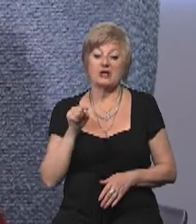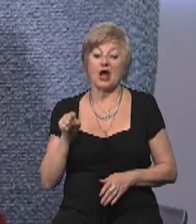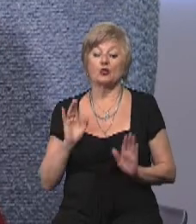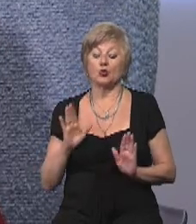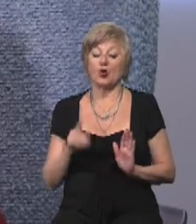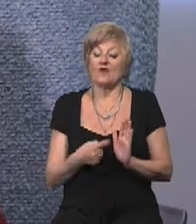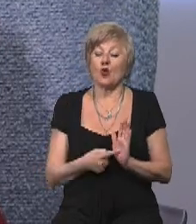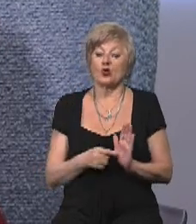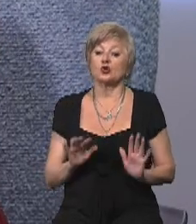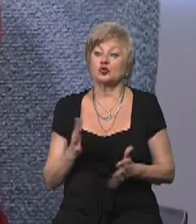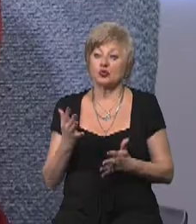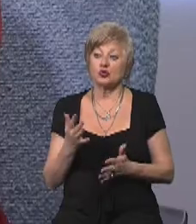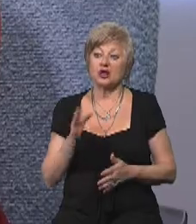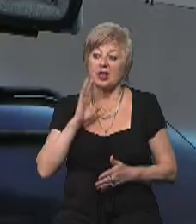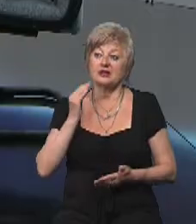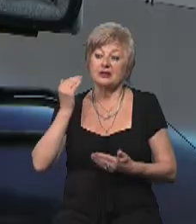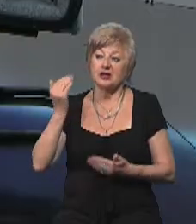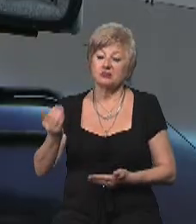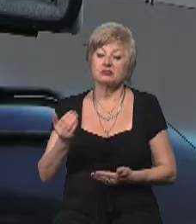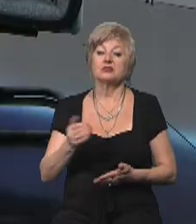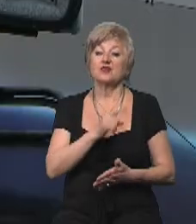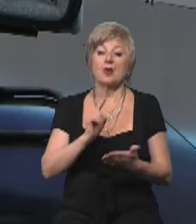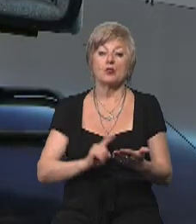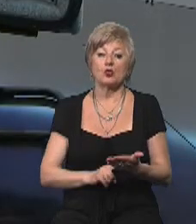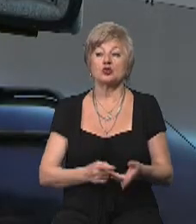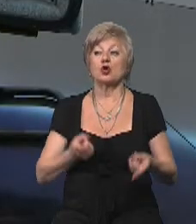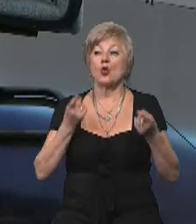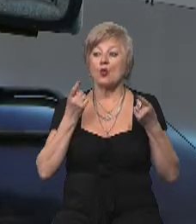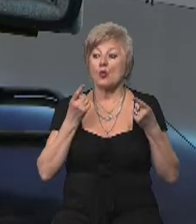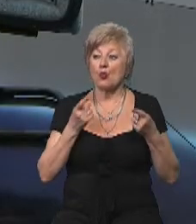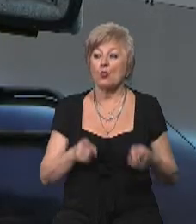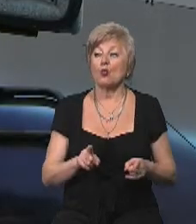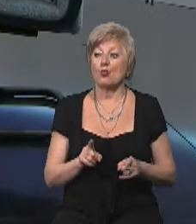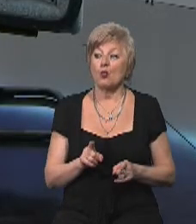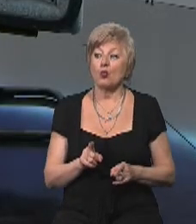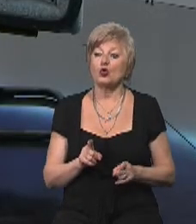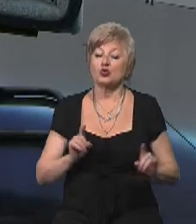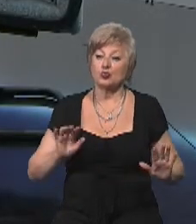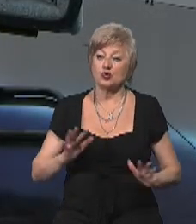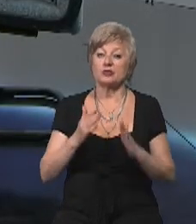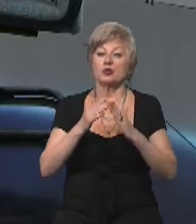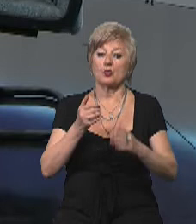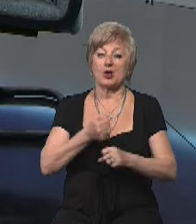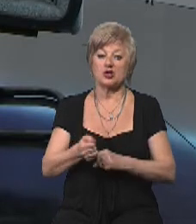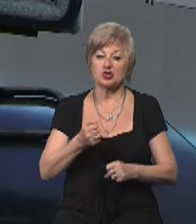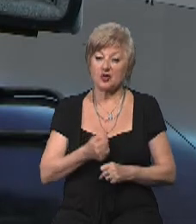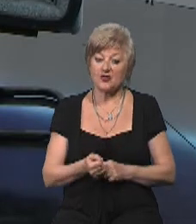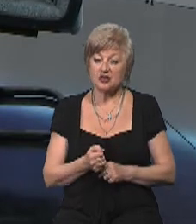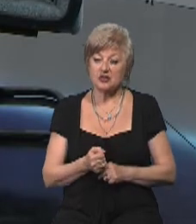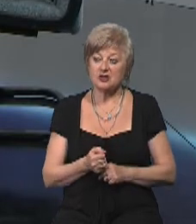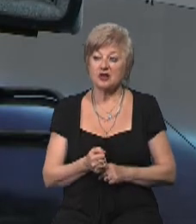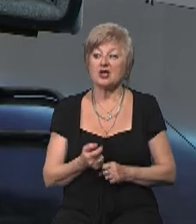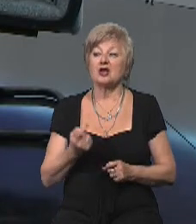статистику міста. Я до пані Ірини зразу запитання таке, чому стаються випадки домашнього насилля? І